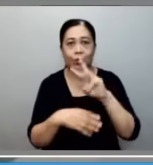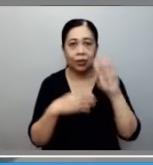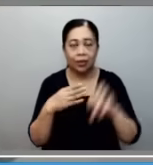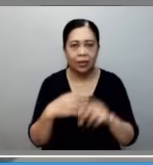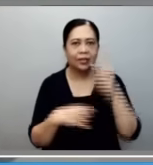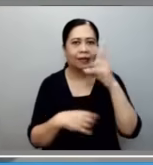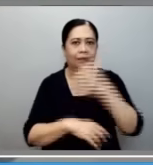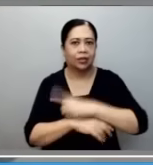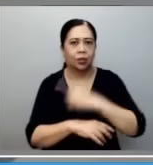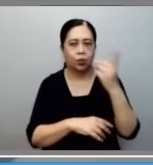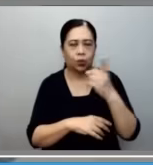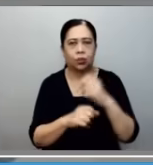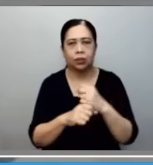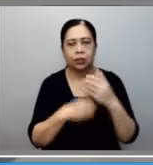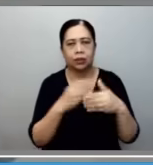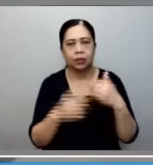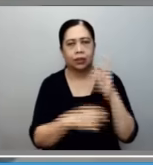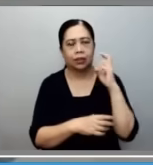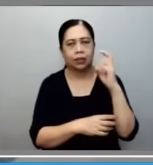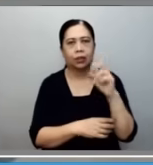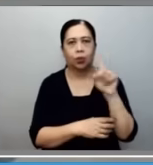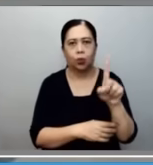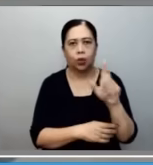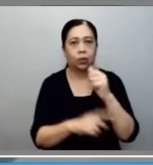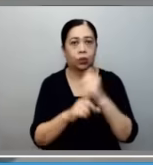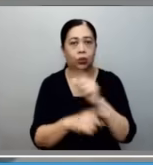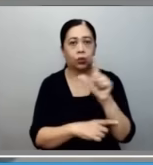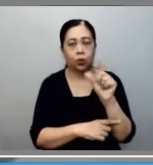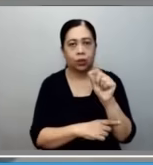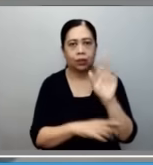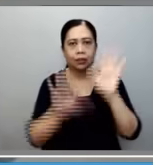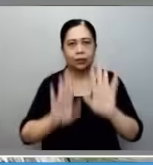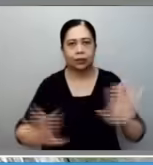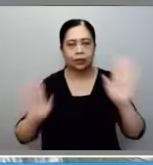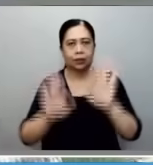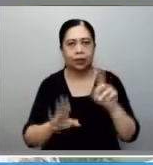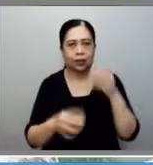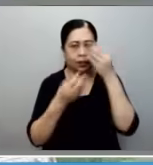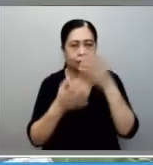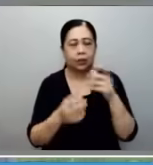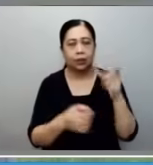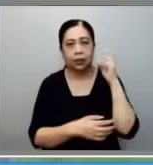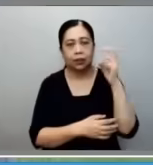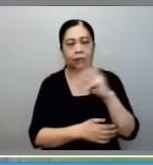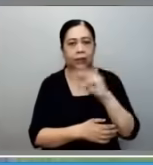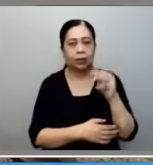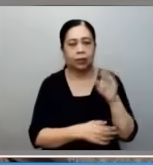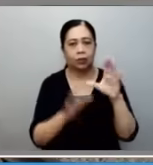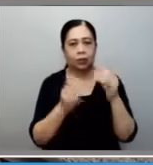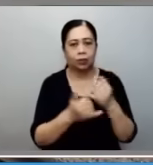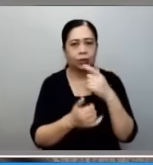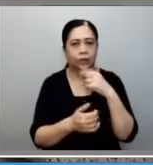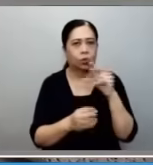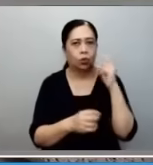po ang magiging operasyon ng LRT Line 1 sa August 20, Linggo. Sa abiso po ng Light Rail Manila Corporation, sinabing walang tren